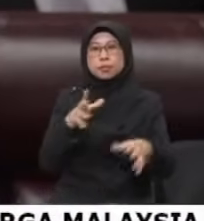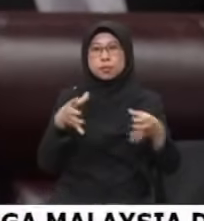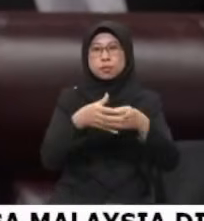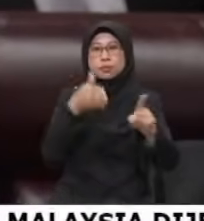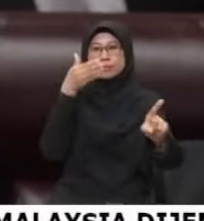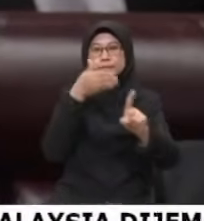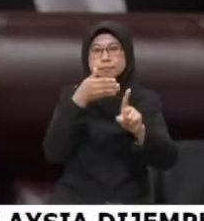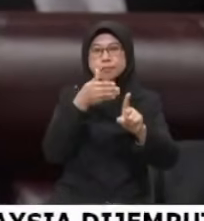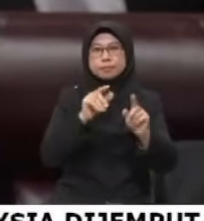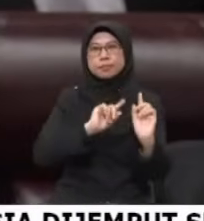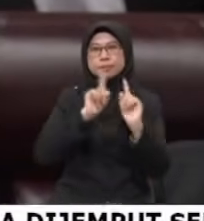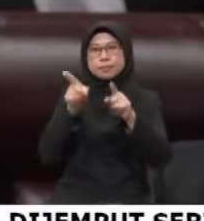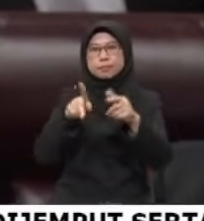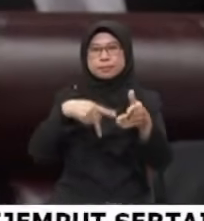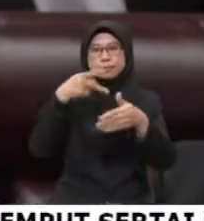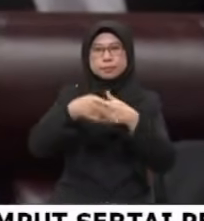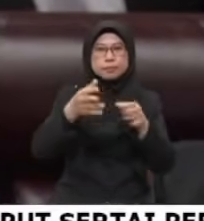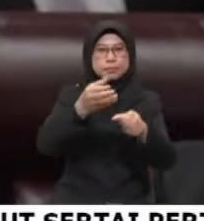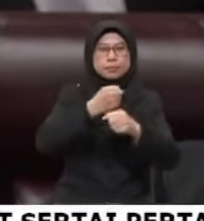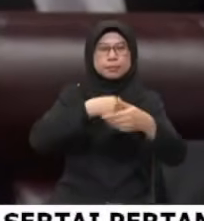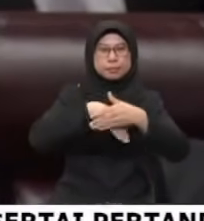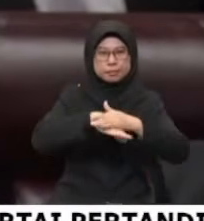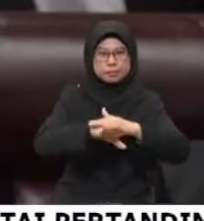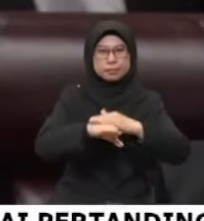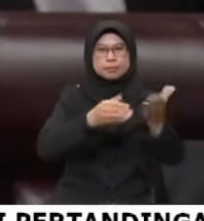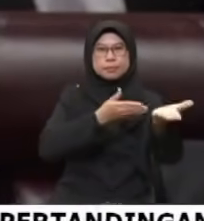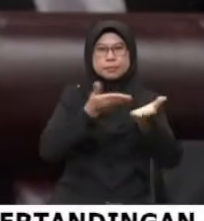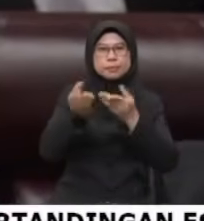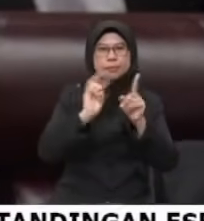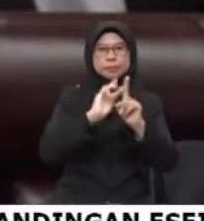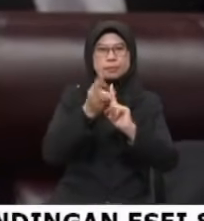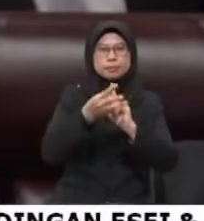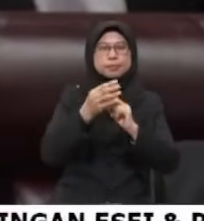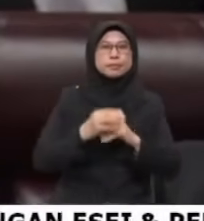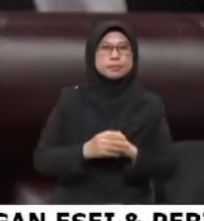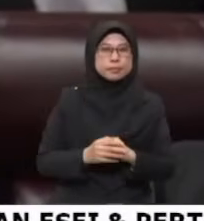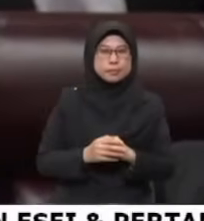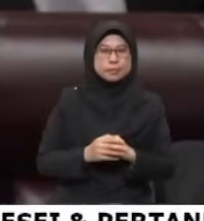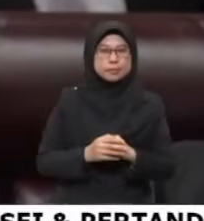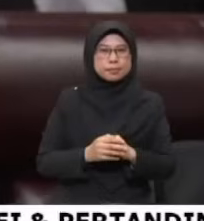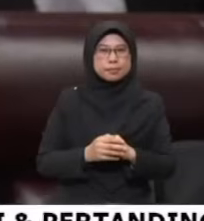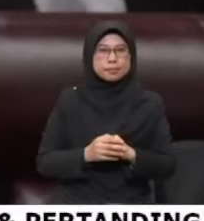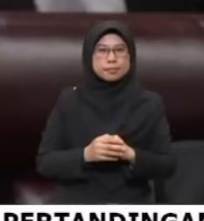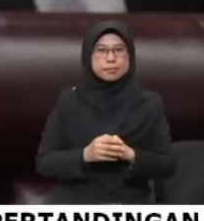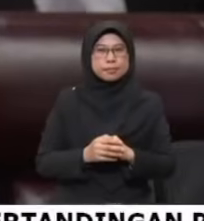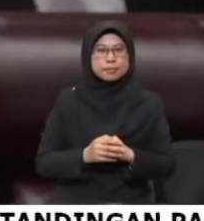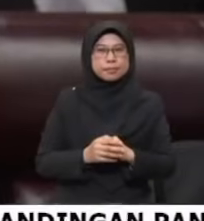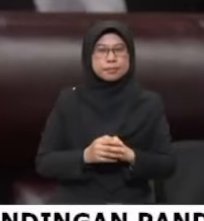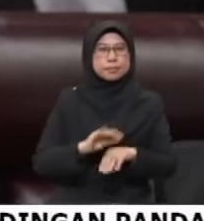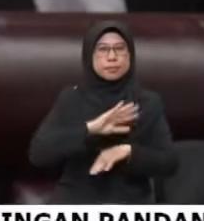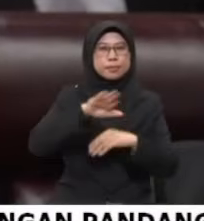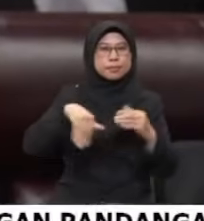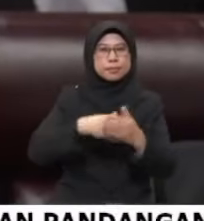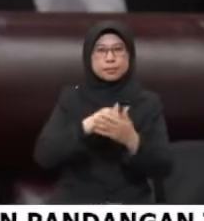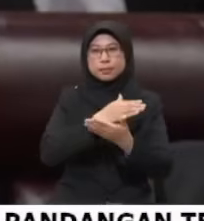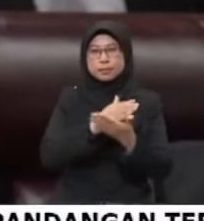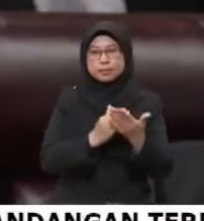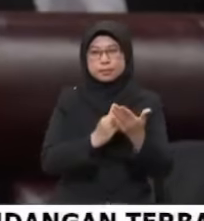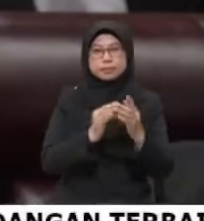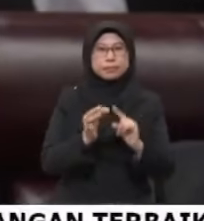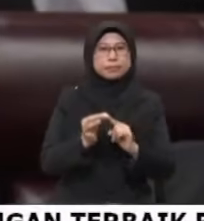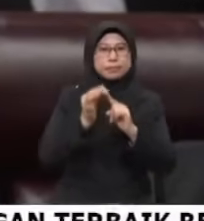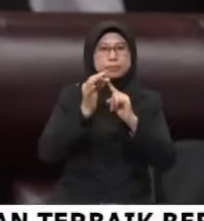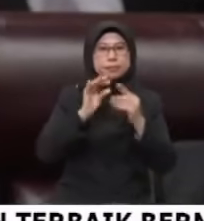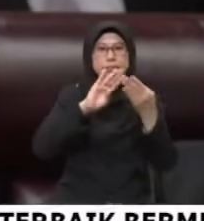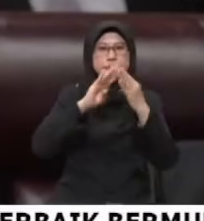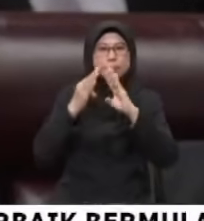hadir di program tersebut mendapat akses kepada perkhidmatan JKM pada masa yang sama semua pihak khususnya di peringkat